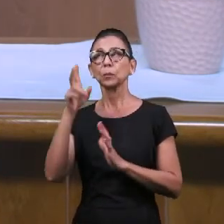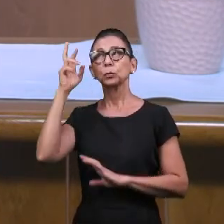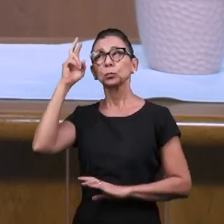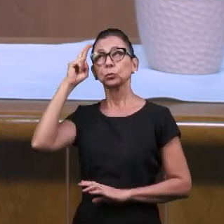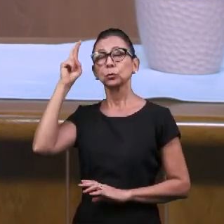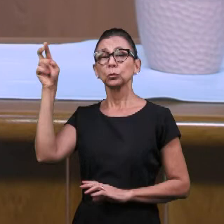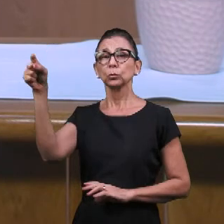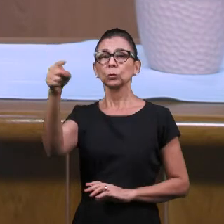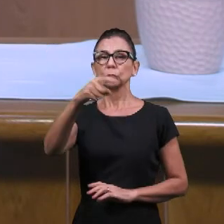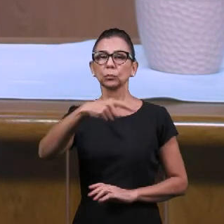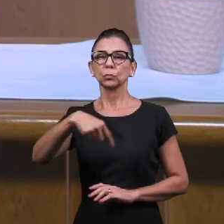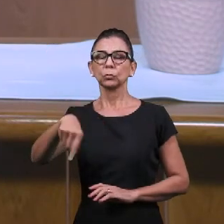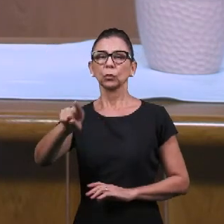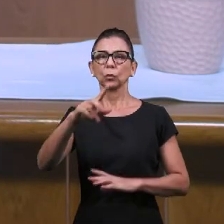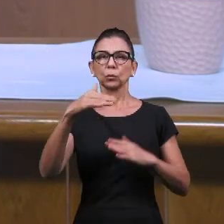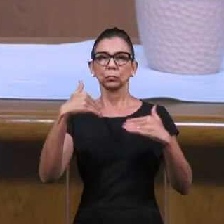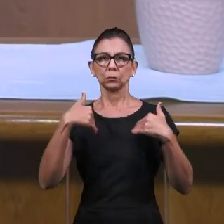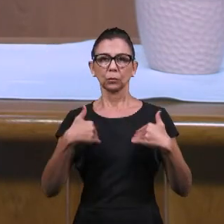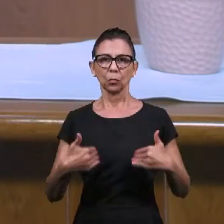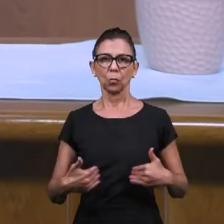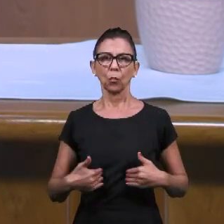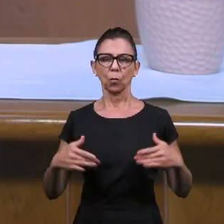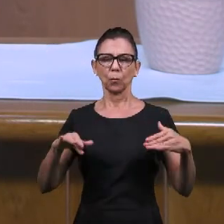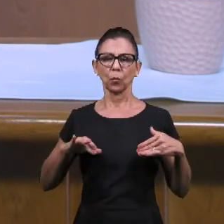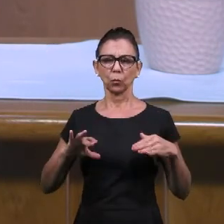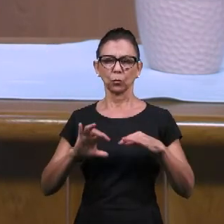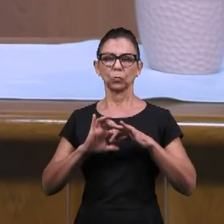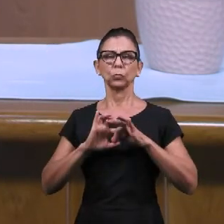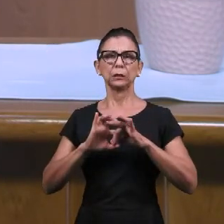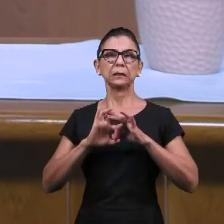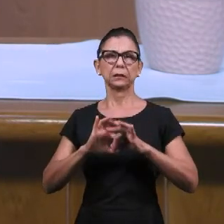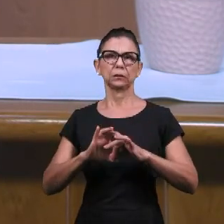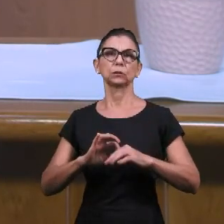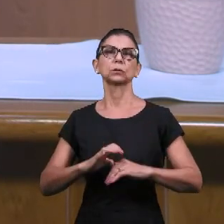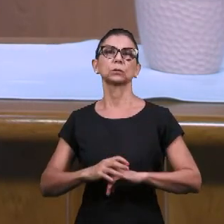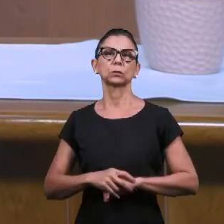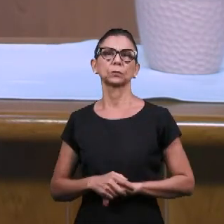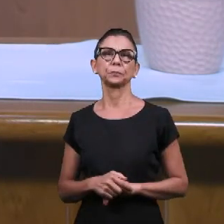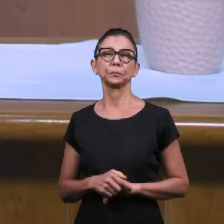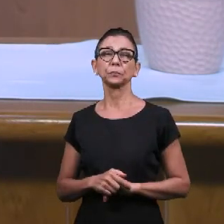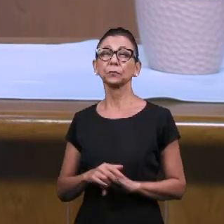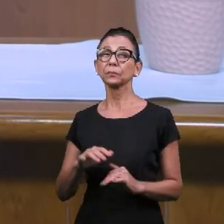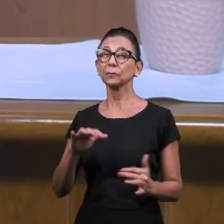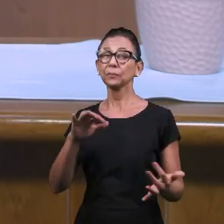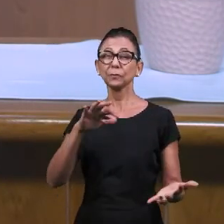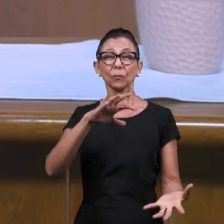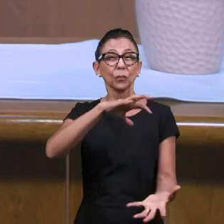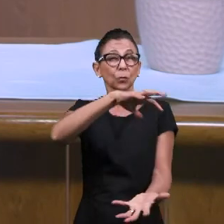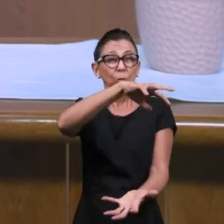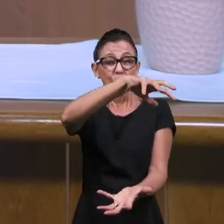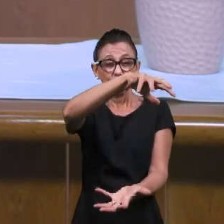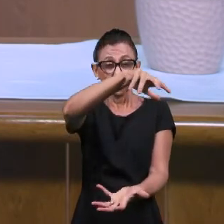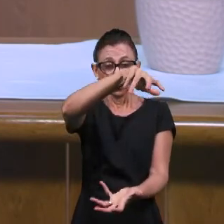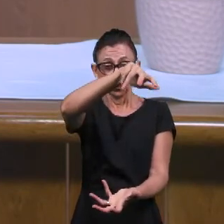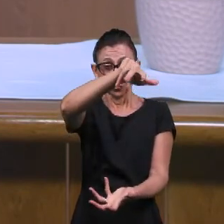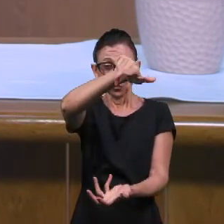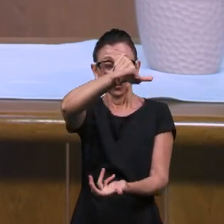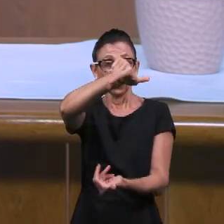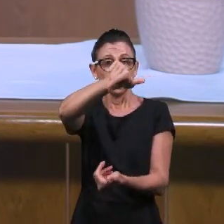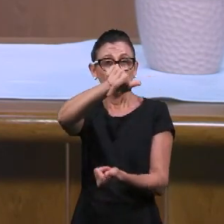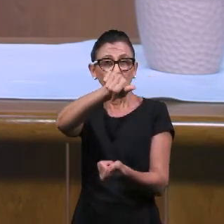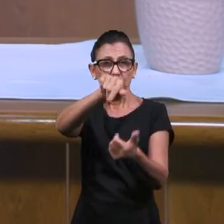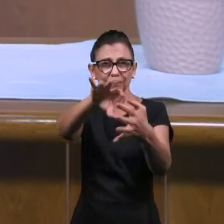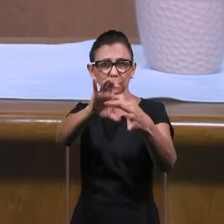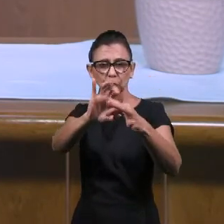это вечеря, в которой мы участвовали, мы участвовали в теле,